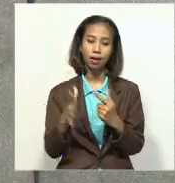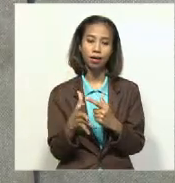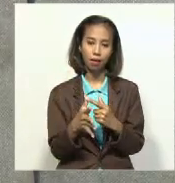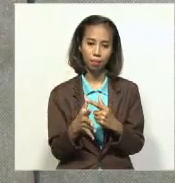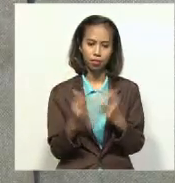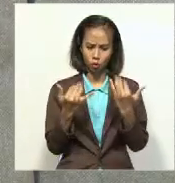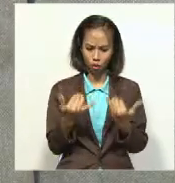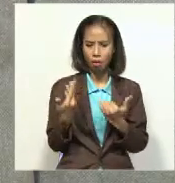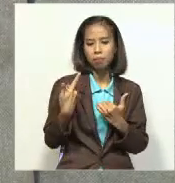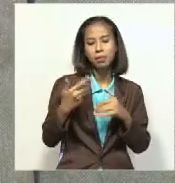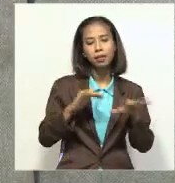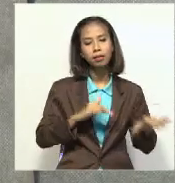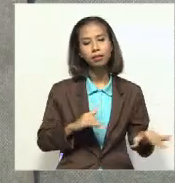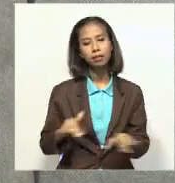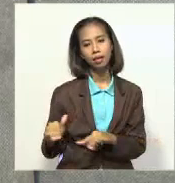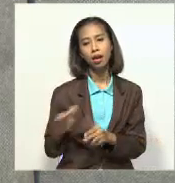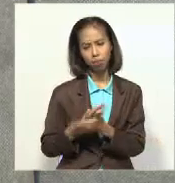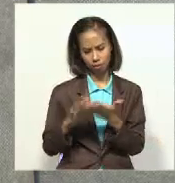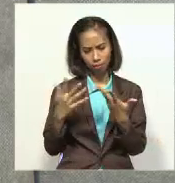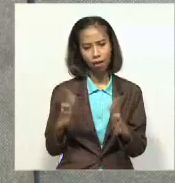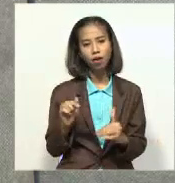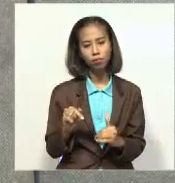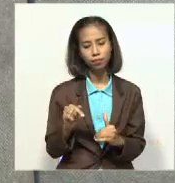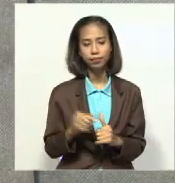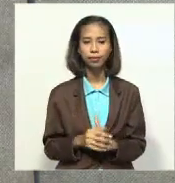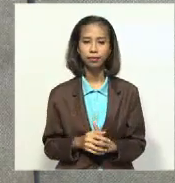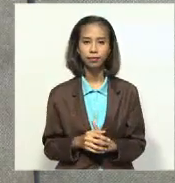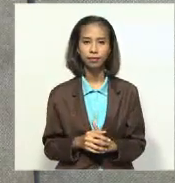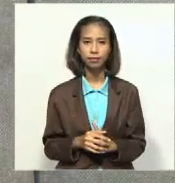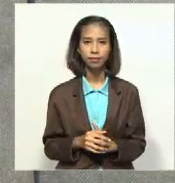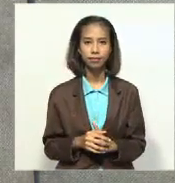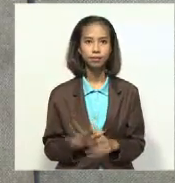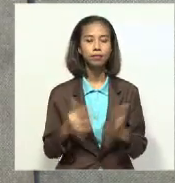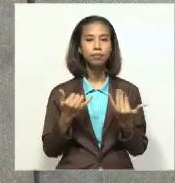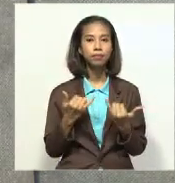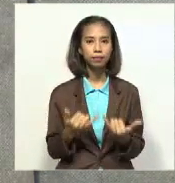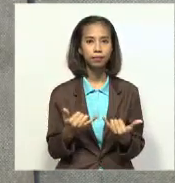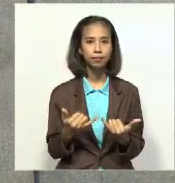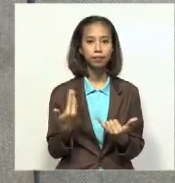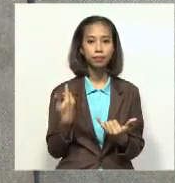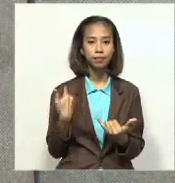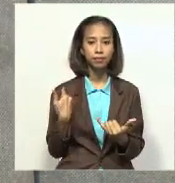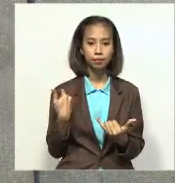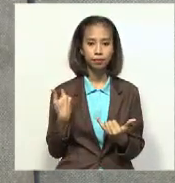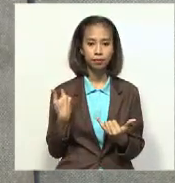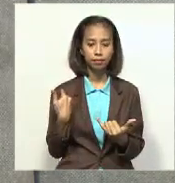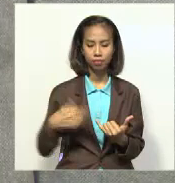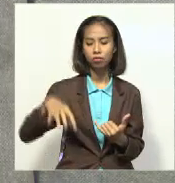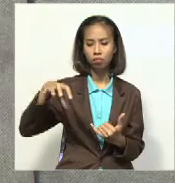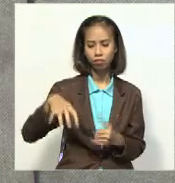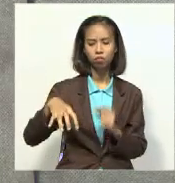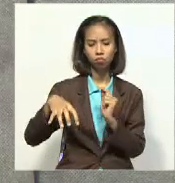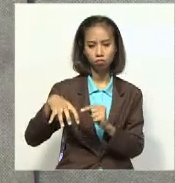เตรียมการนะฮะเอาไว้พอสมควรนะตอนนี้พื้นที่บางระคำ